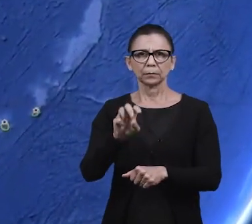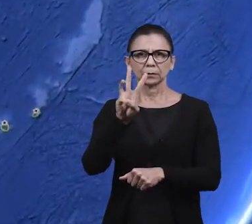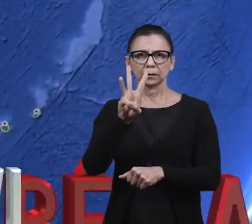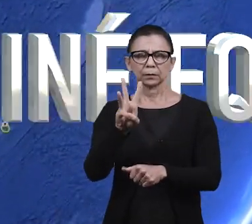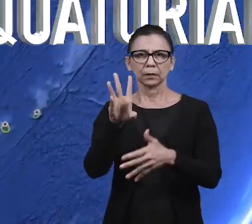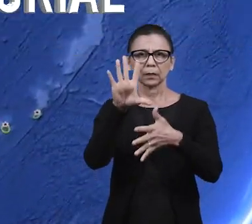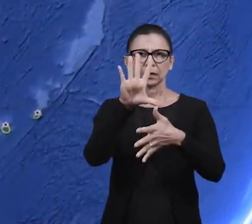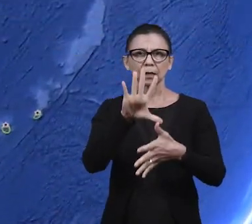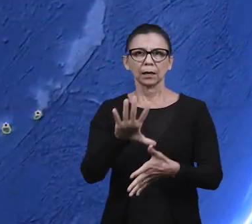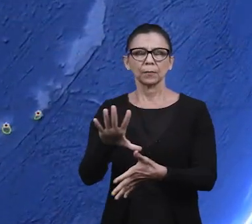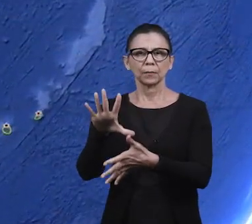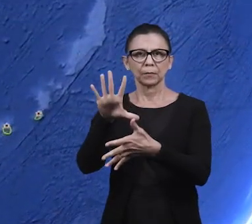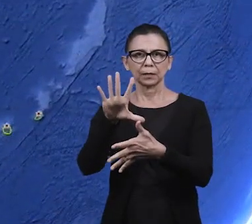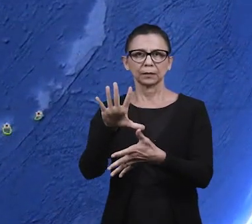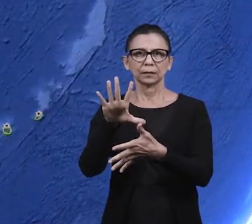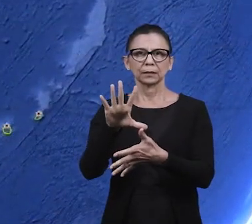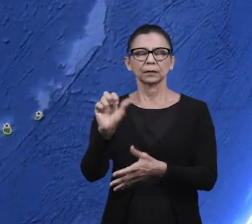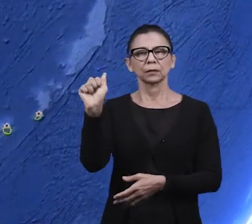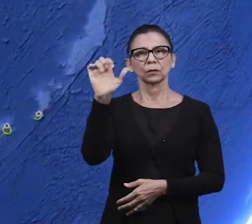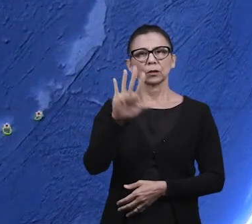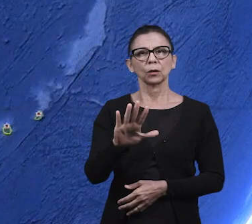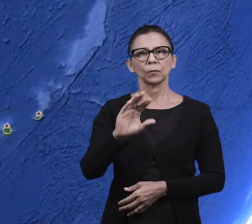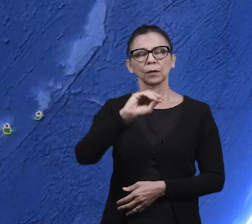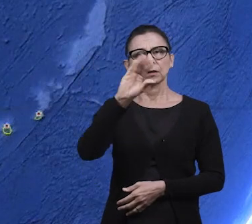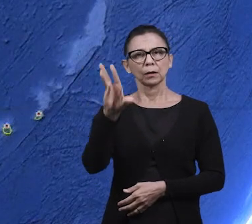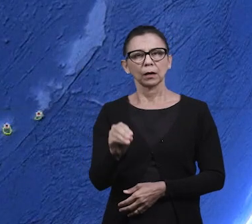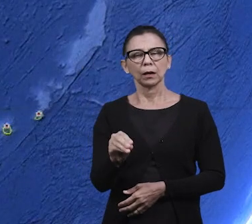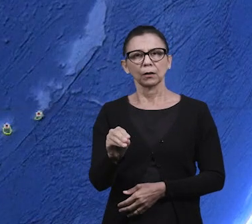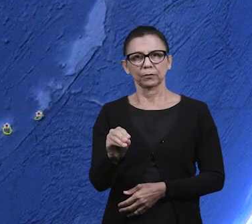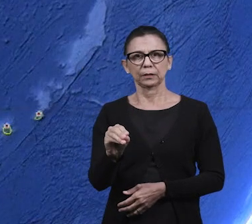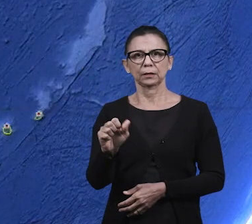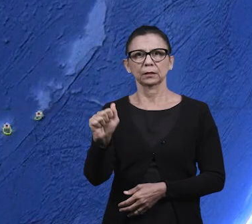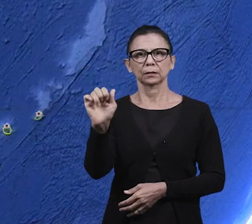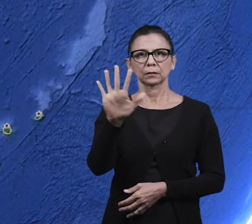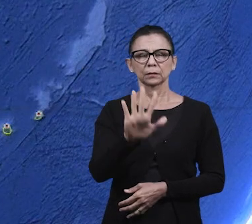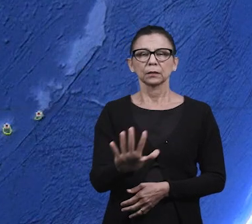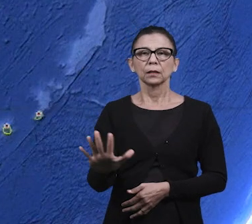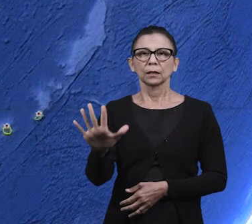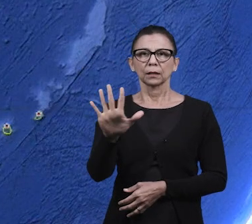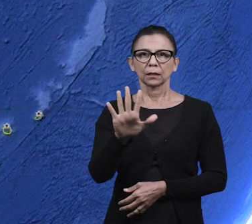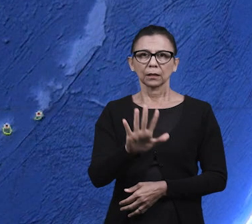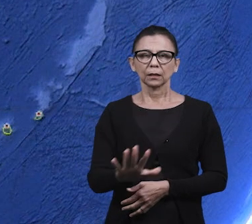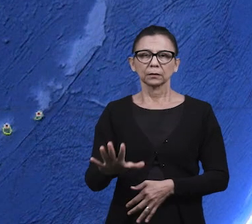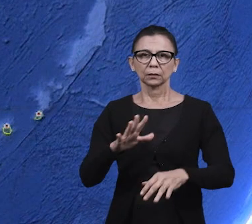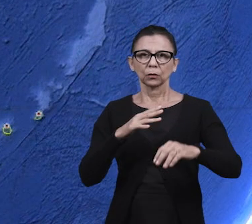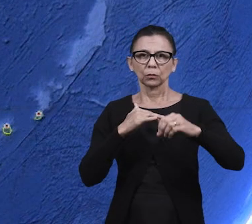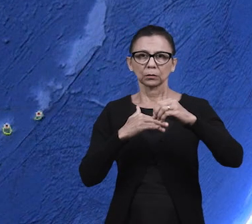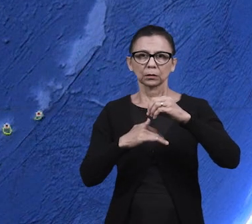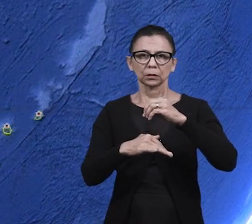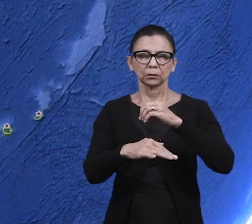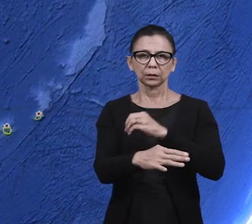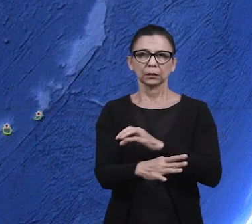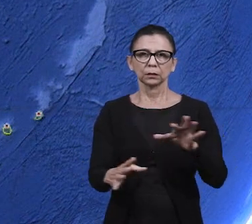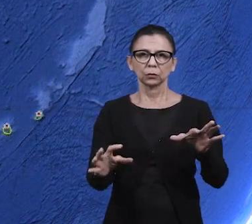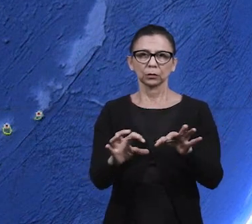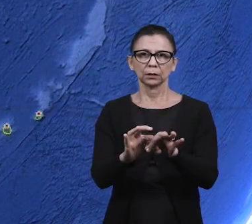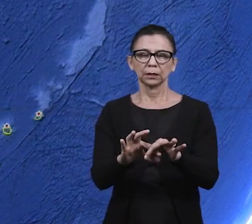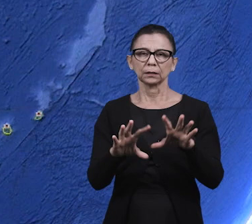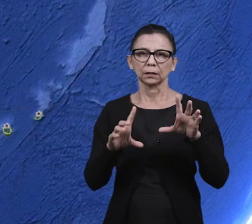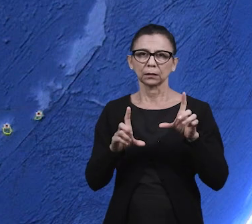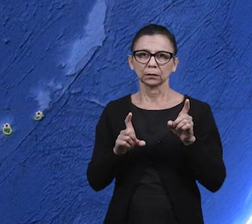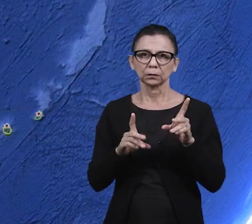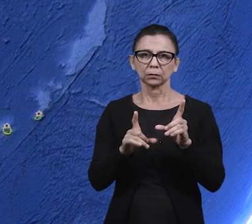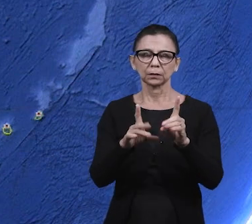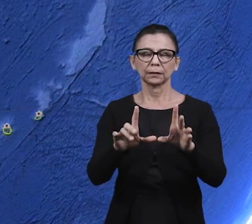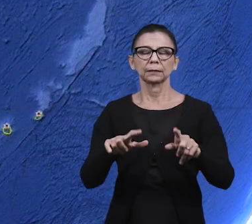Amériques, Europe, Afrique, Asie et Océanie, connectées par la même doctrine, par la direction